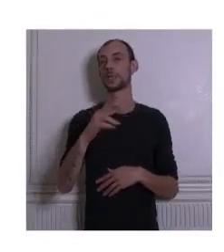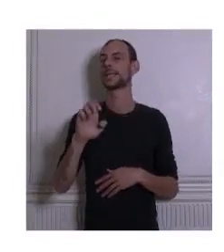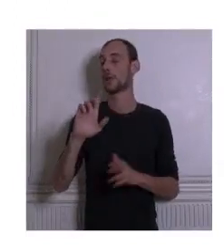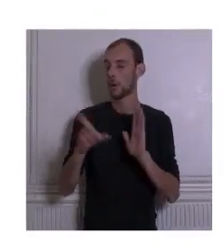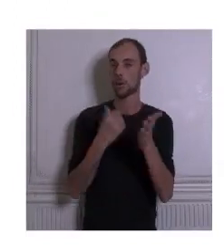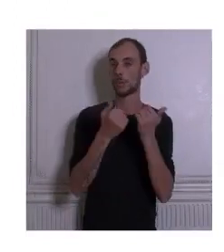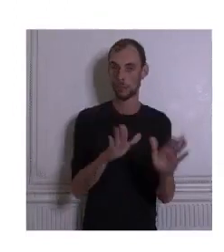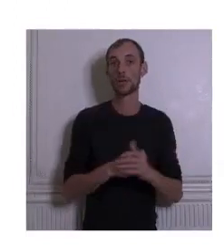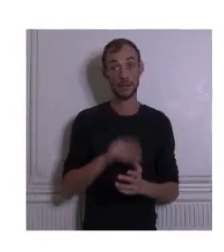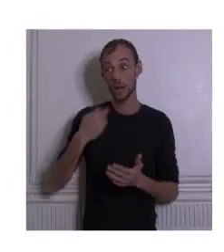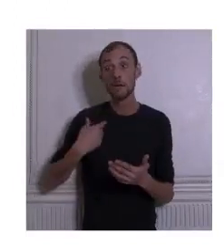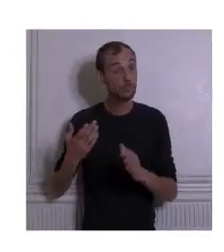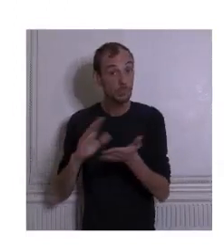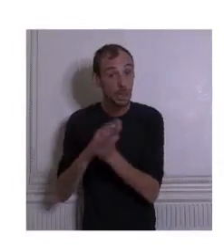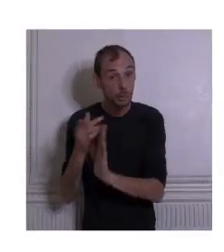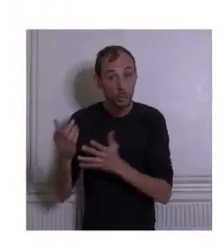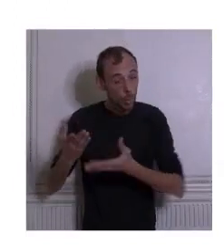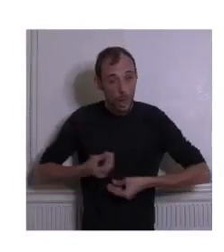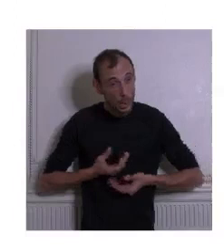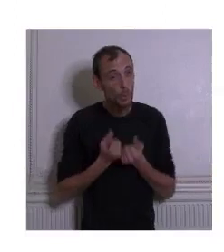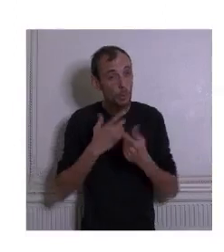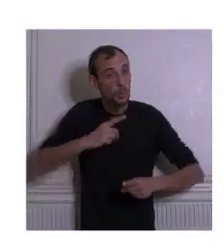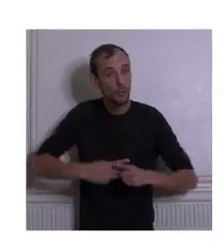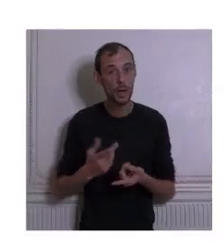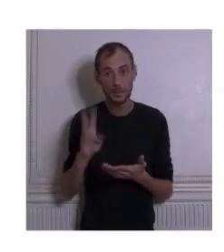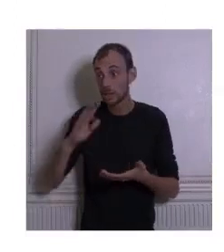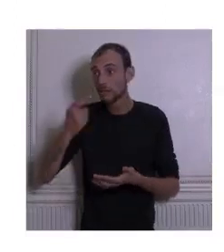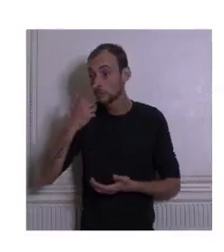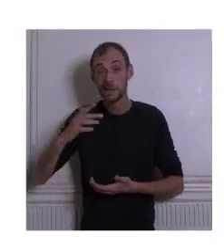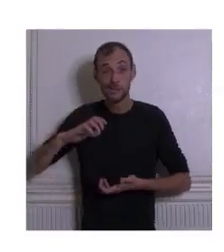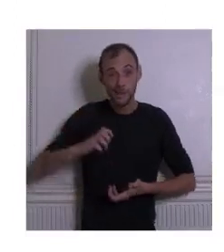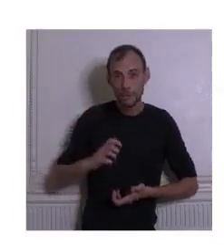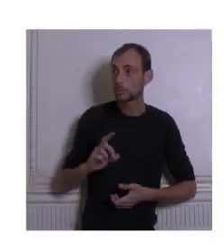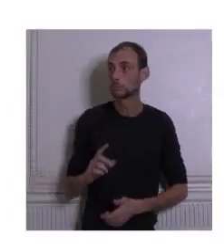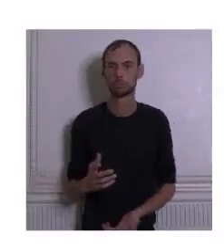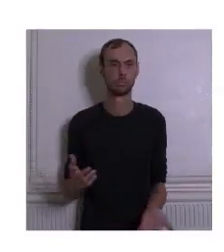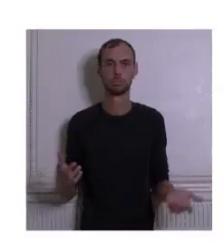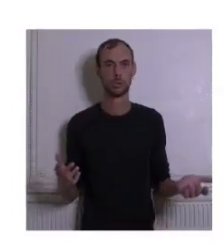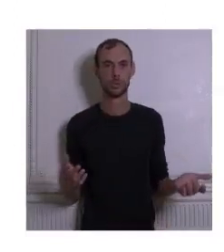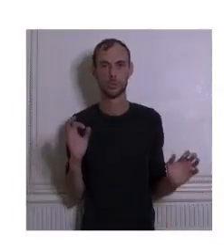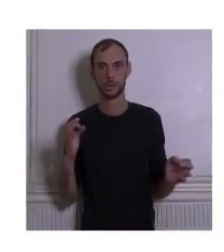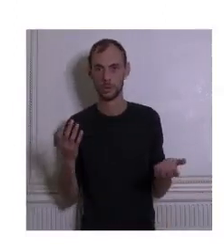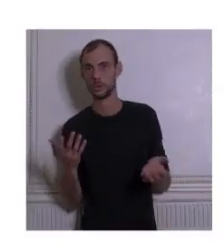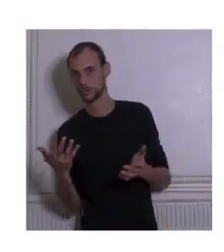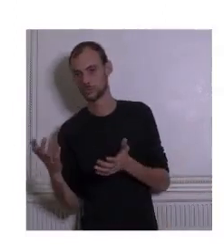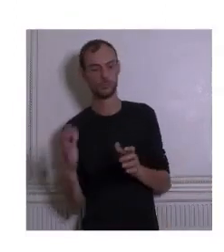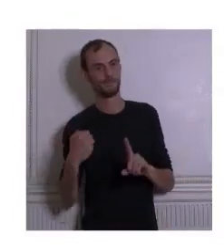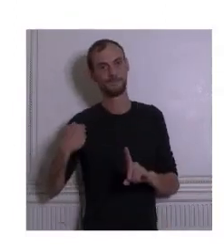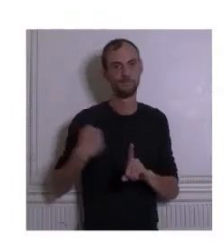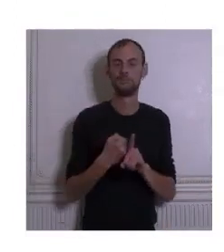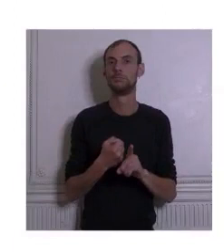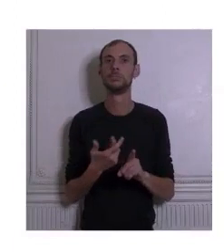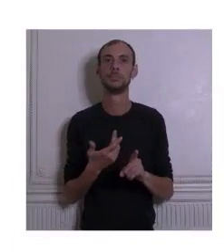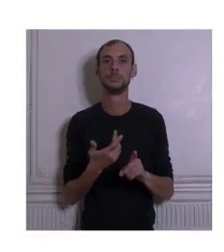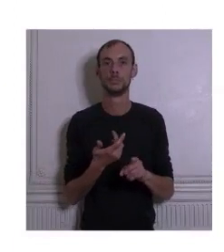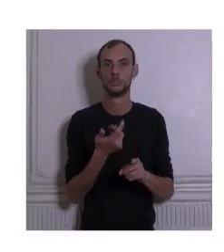j'étais née, mais bon, je n'étais pas encore à Talence. Je ne sais pas si tu vois de quoi je veux parler.